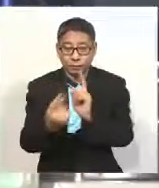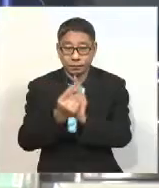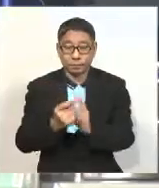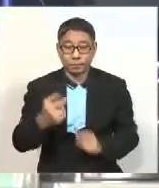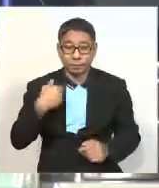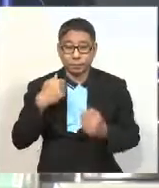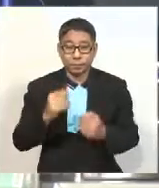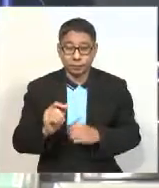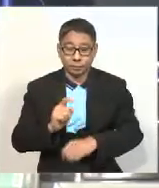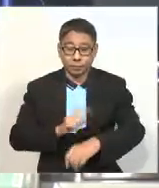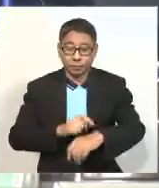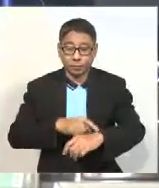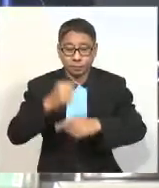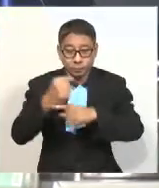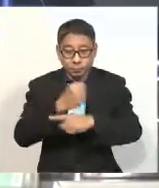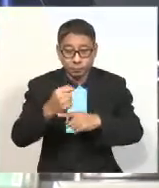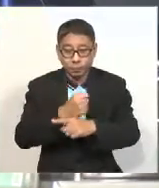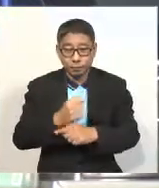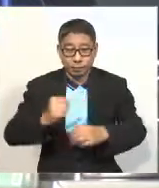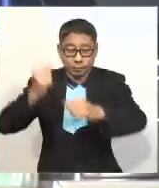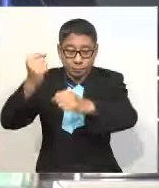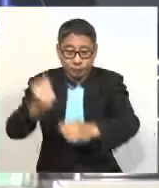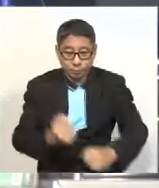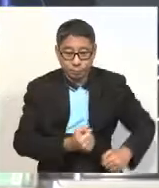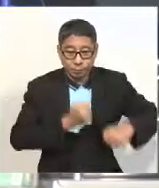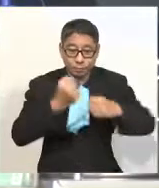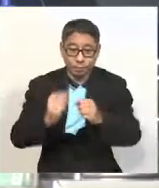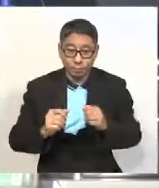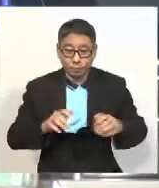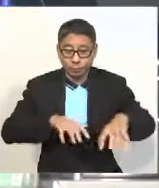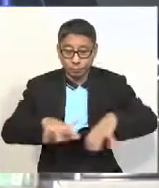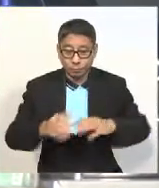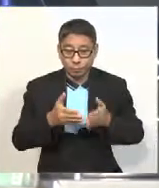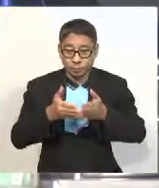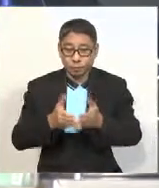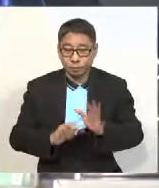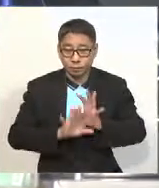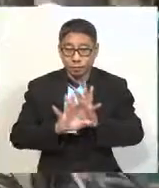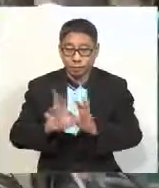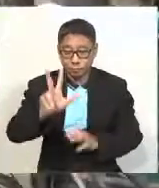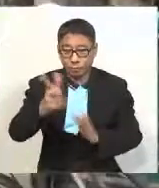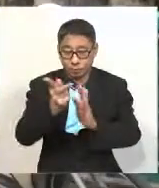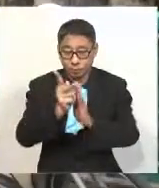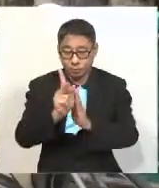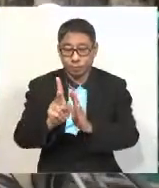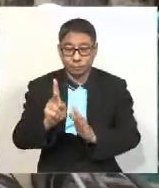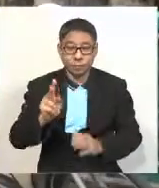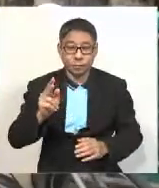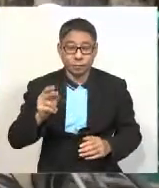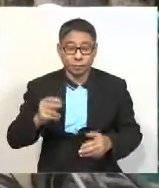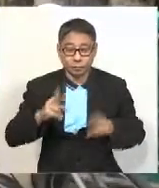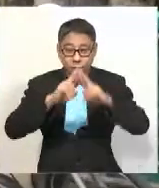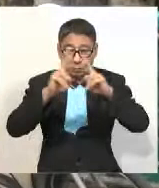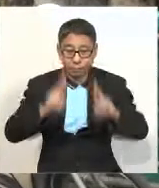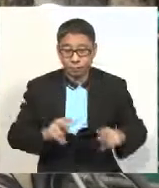าในช่วงที่มีการฝึกซ้อมฝีพายและการจัดขบวนเรือซึ่งจัดไปแล้ว3ครั้งหลายร้านค้าได้